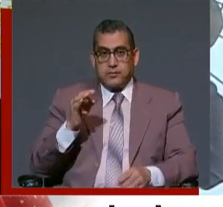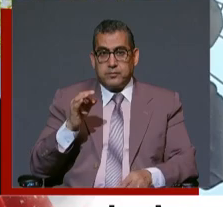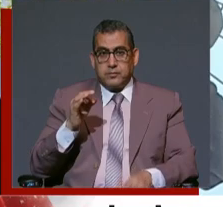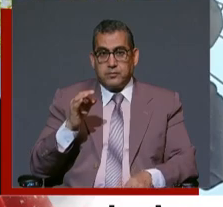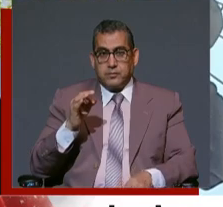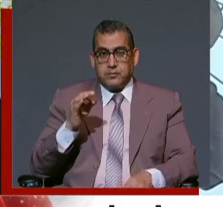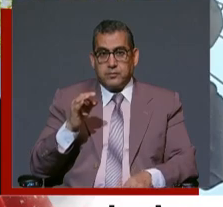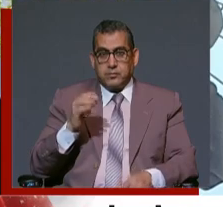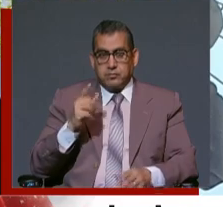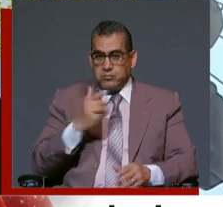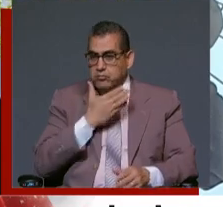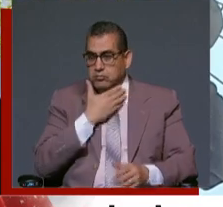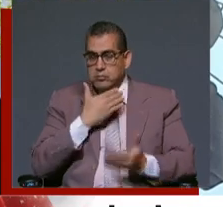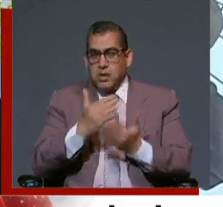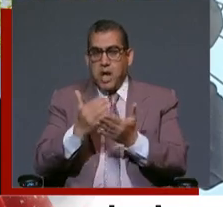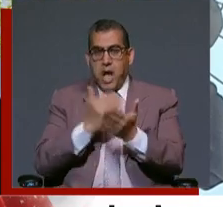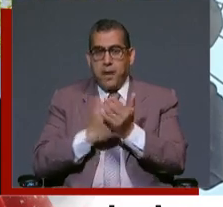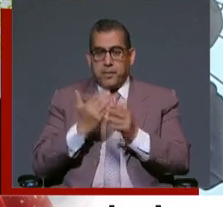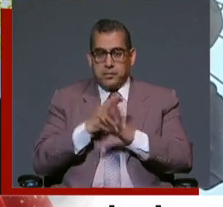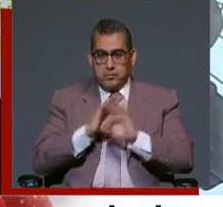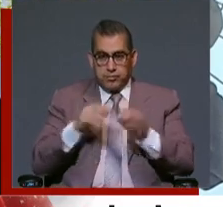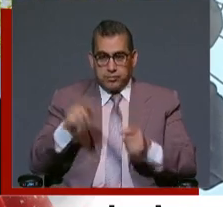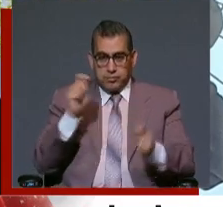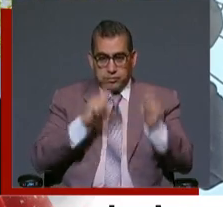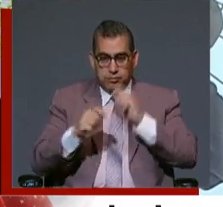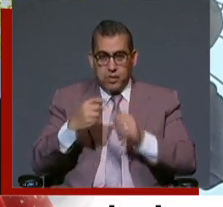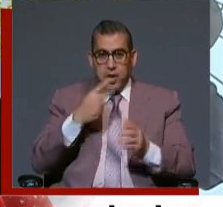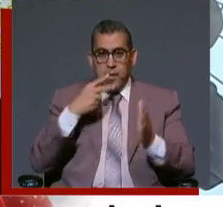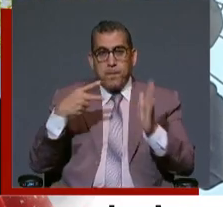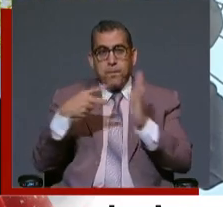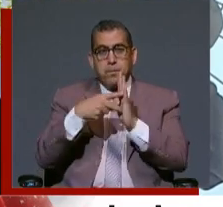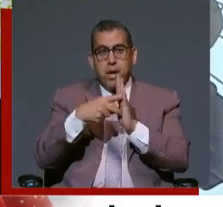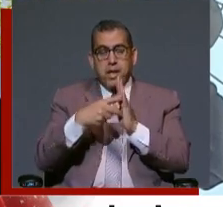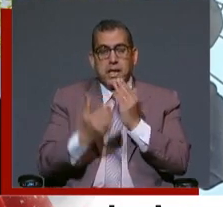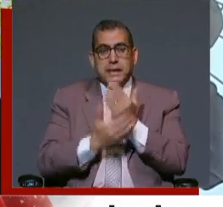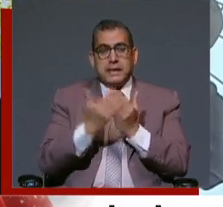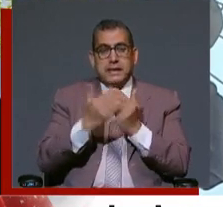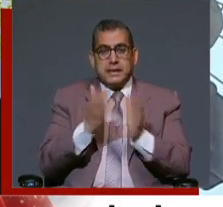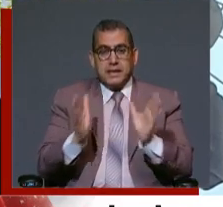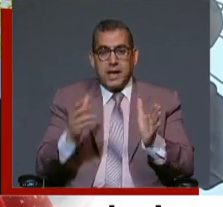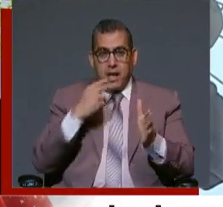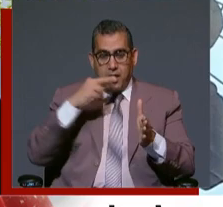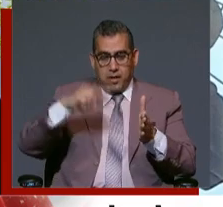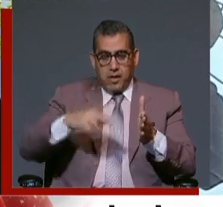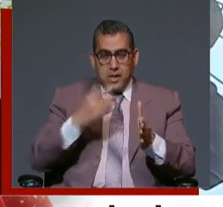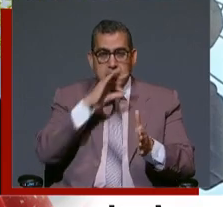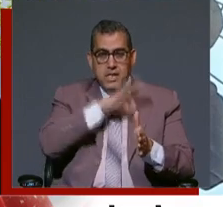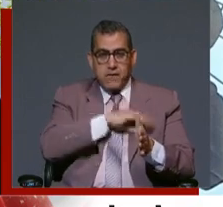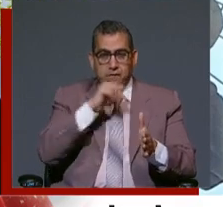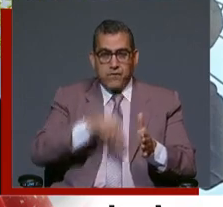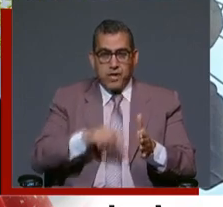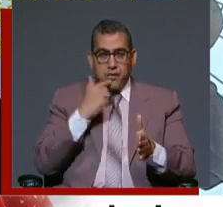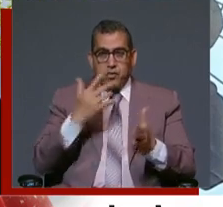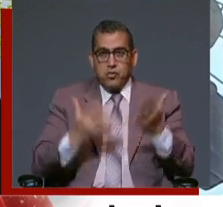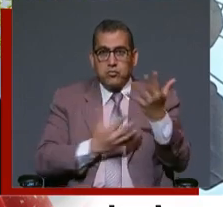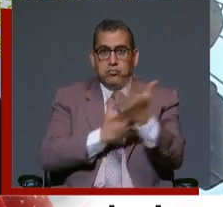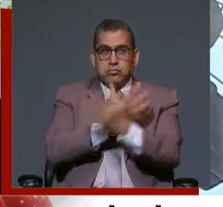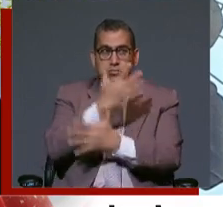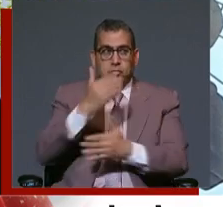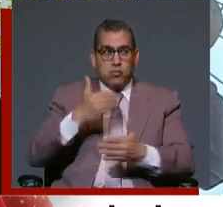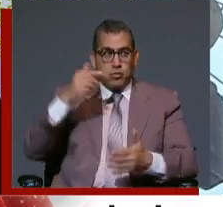تكون مستعدة من أجل تصنيع بطارية الليثيوم للاستفادة من الأسواق